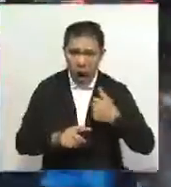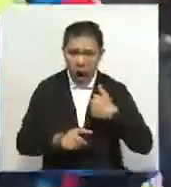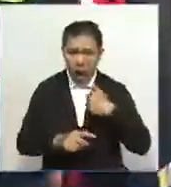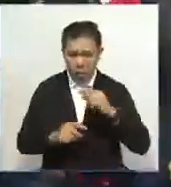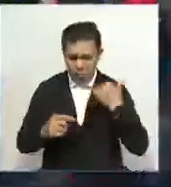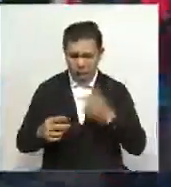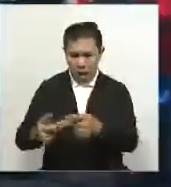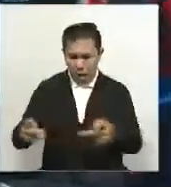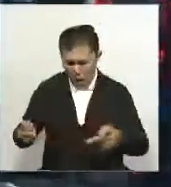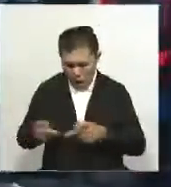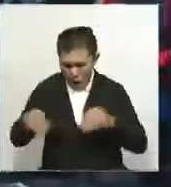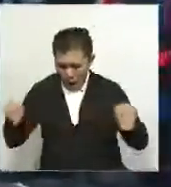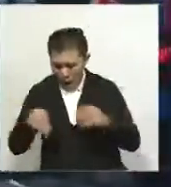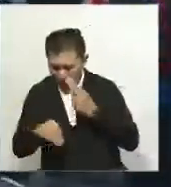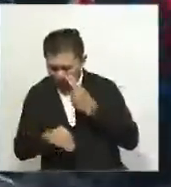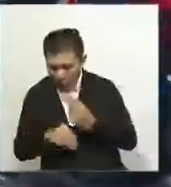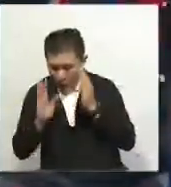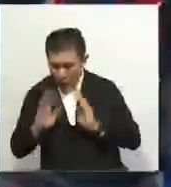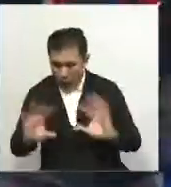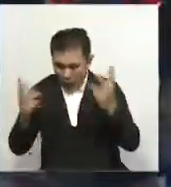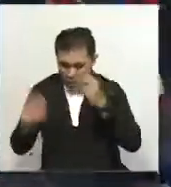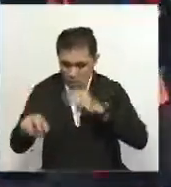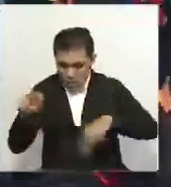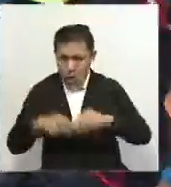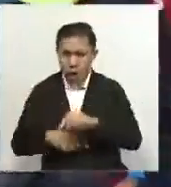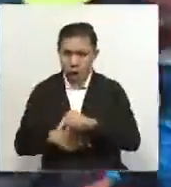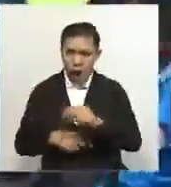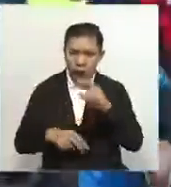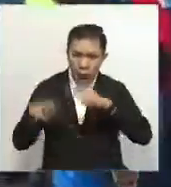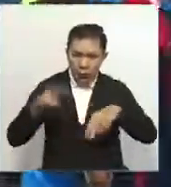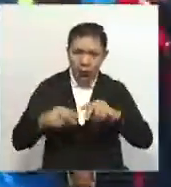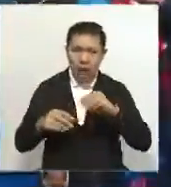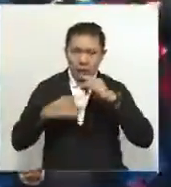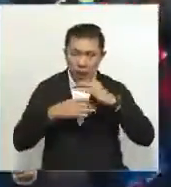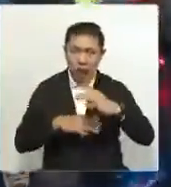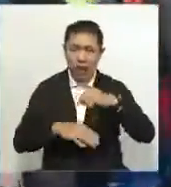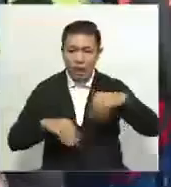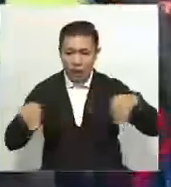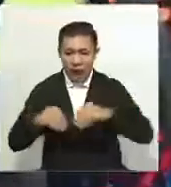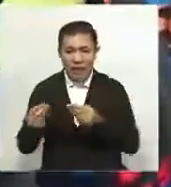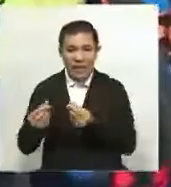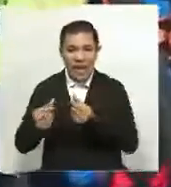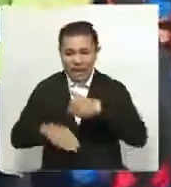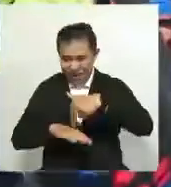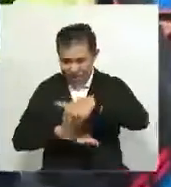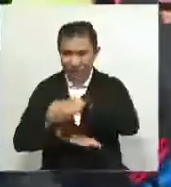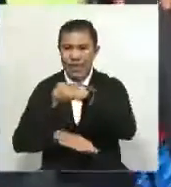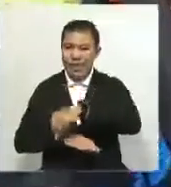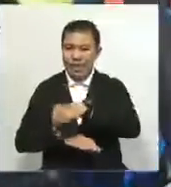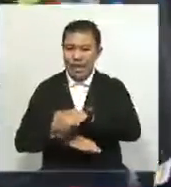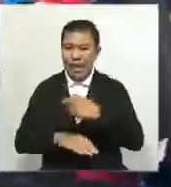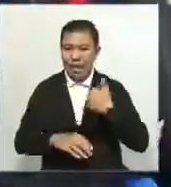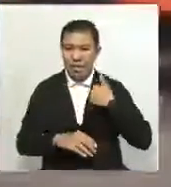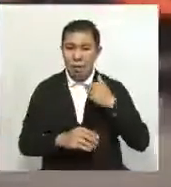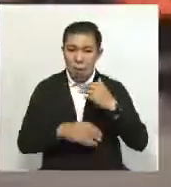อีกช่องทางหนึ่งที่อาจจะมีสัญญาณของผู้รอดชีวิตได้เนื่องจากจะเป็นการตามหาทางชายหาดนะคะถ้าหากมีความคืบหน้ารวมถึงทางจังหวัด